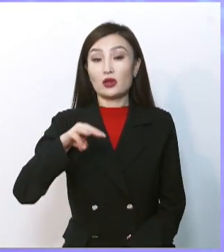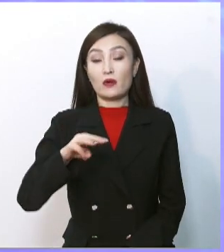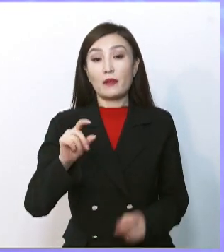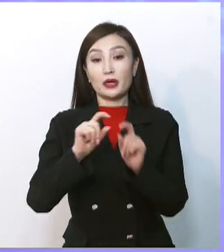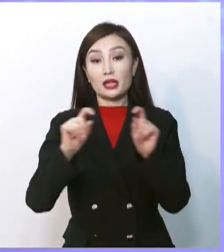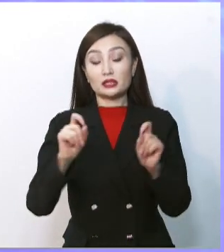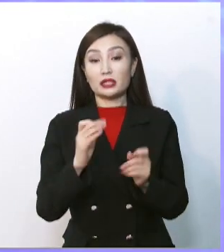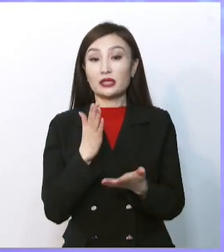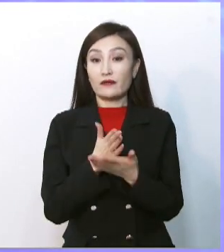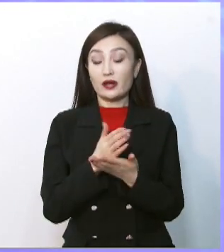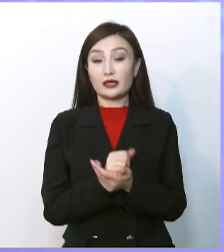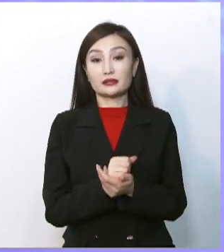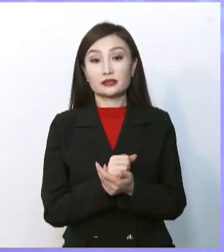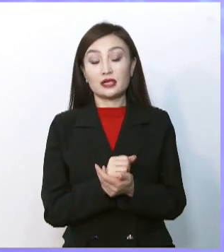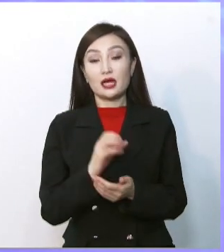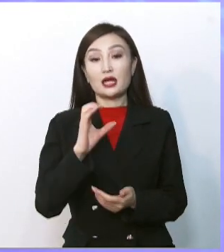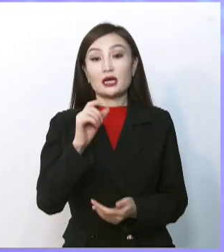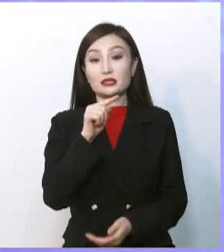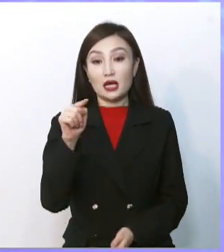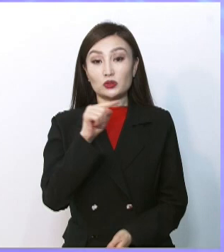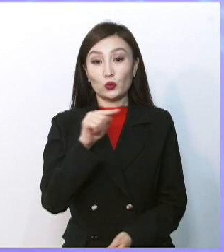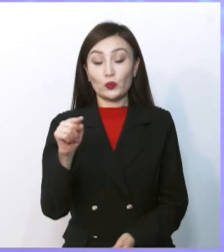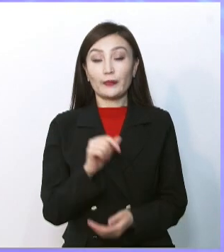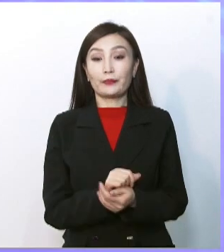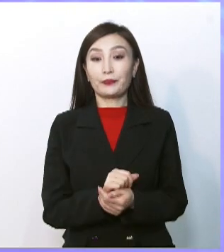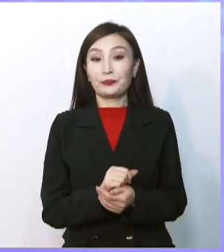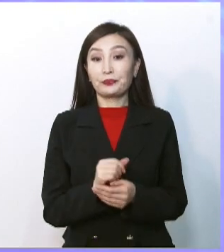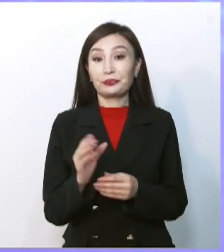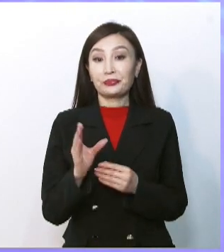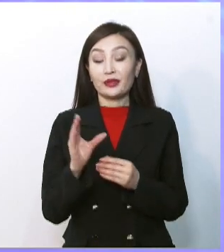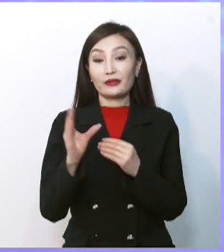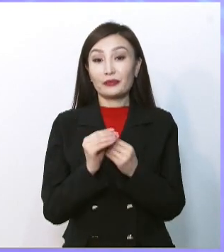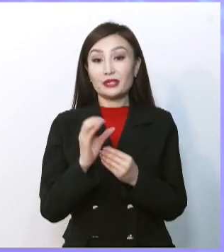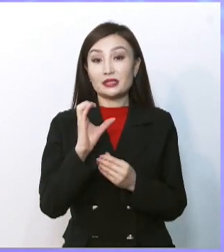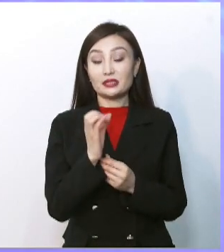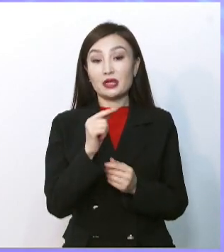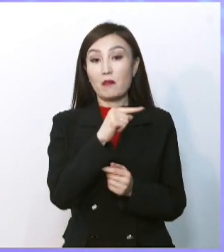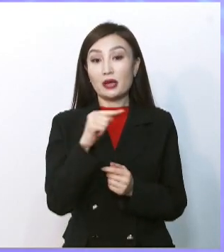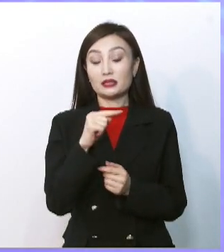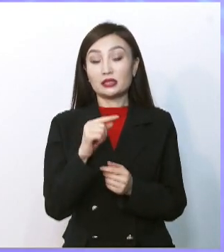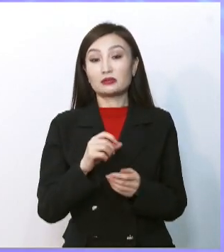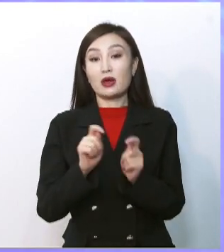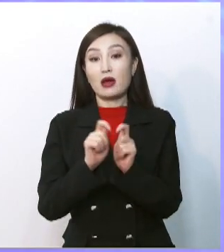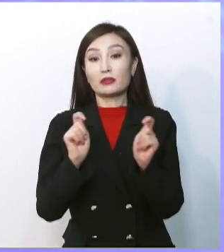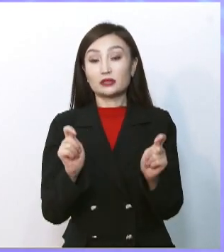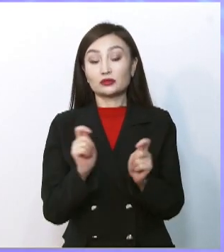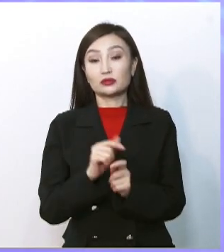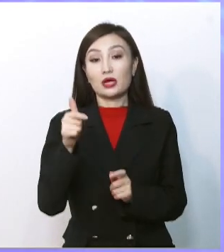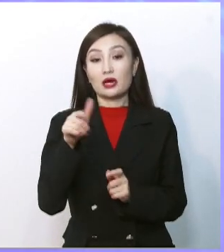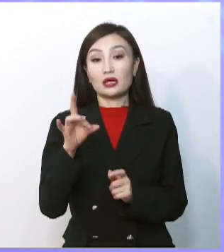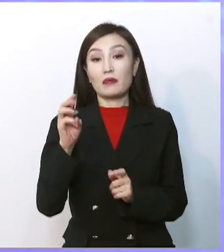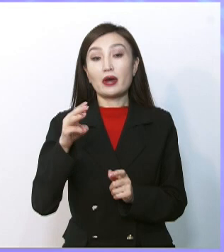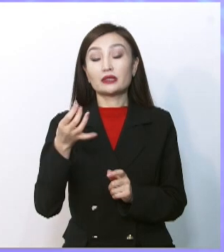являются глаголы? Сказуемым. Вместе с подлежащим глагол образует